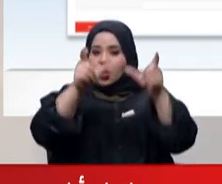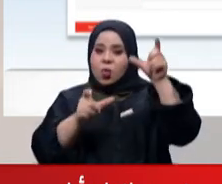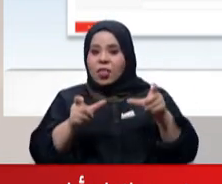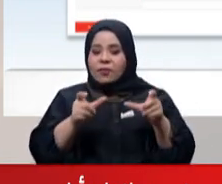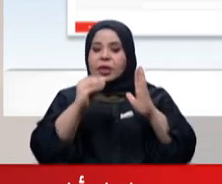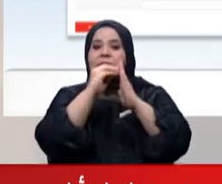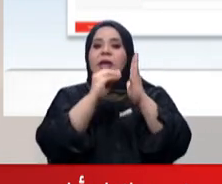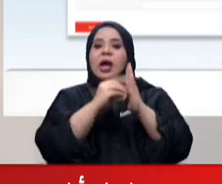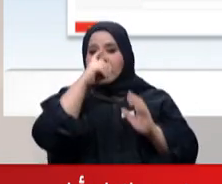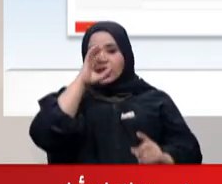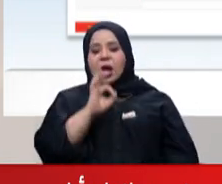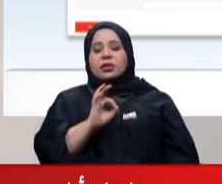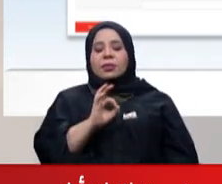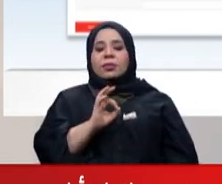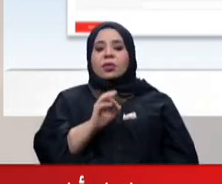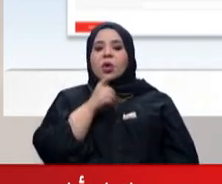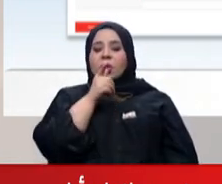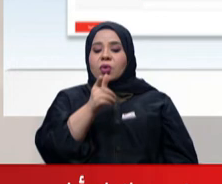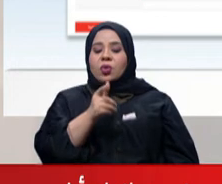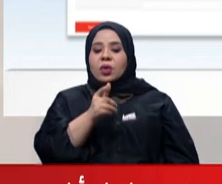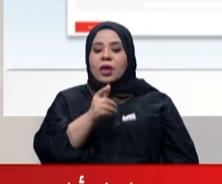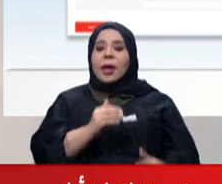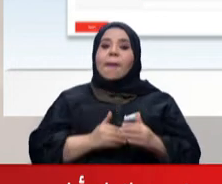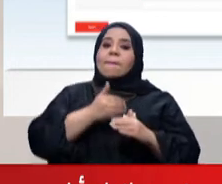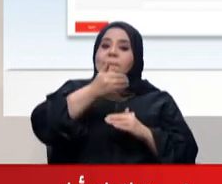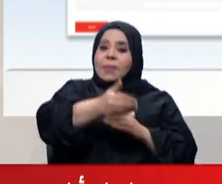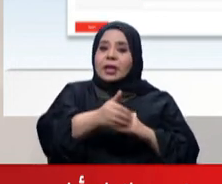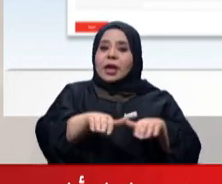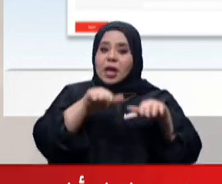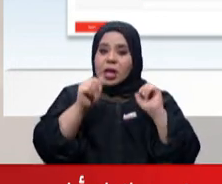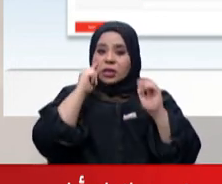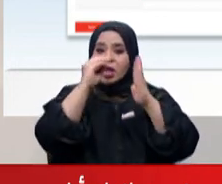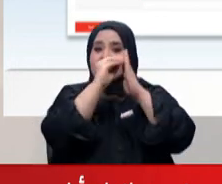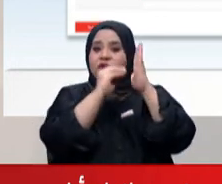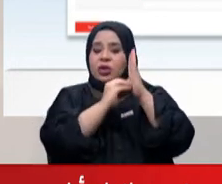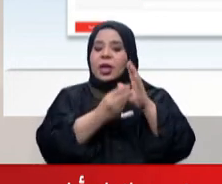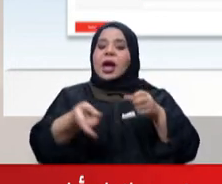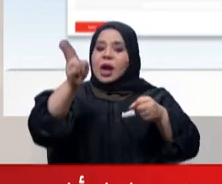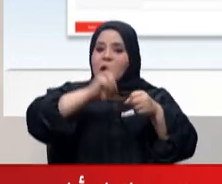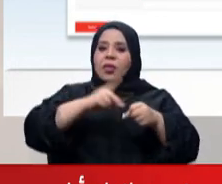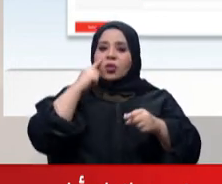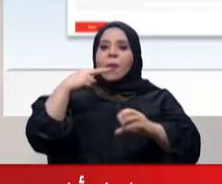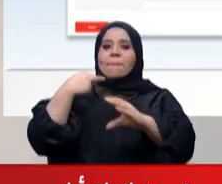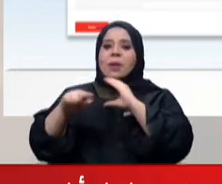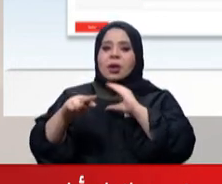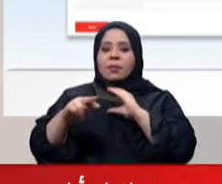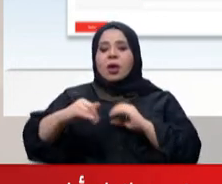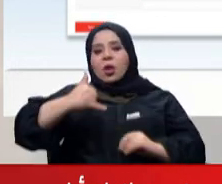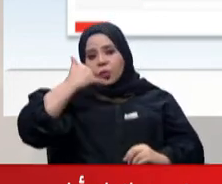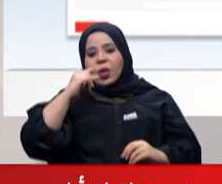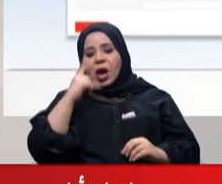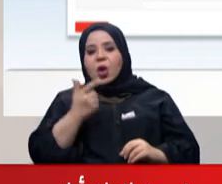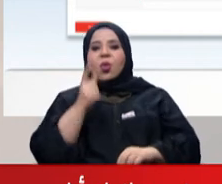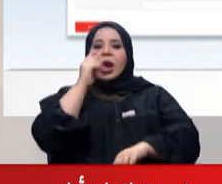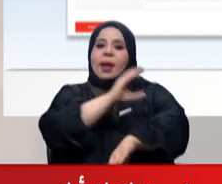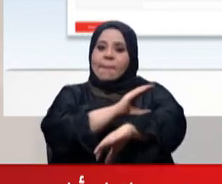له وأجورهم. بعد الانتهاء من التسجيل سوف ترسل لهم رسائل نصية وبريد إلكتروني